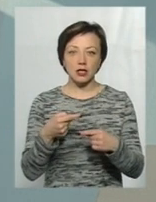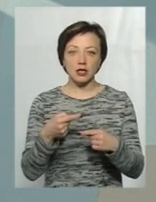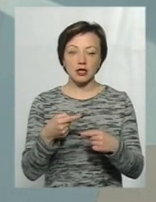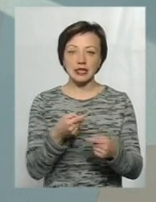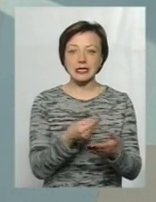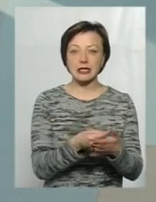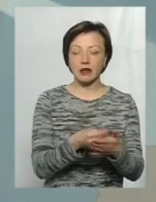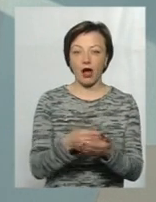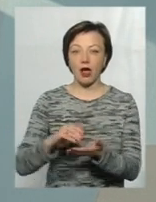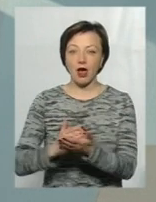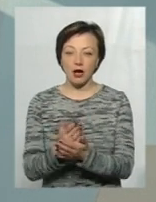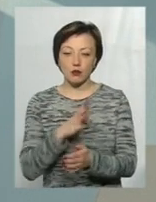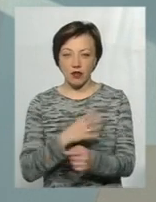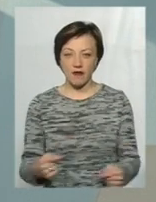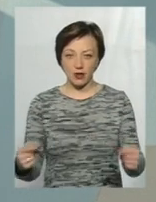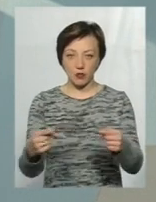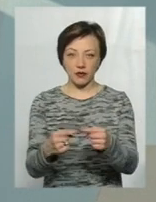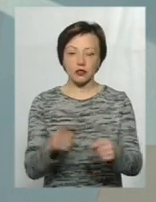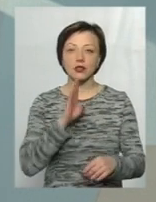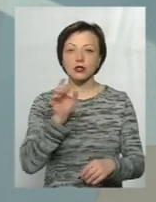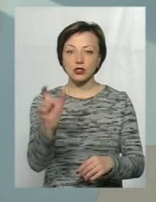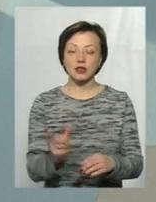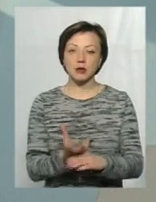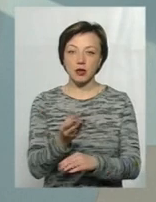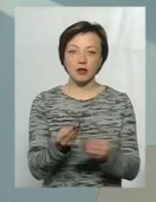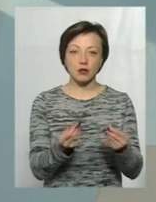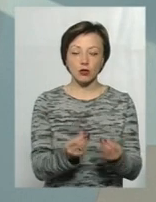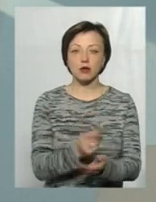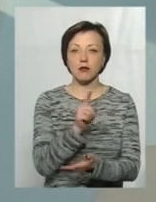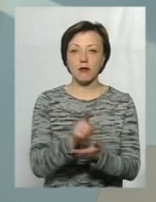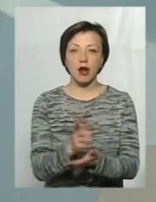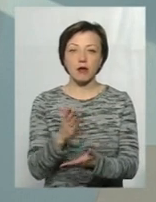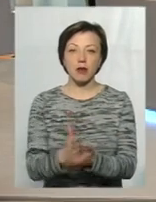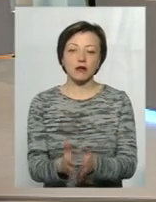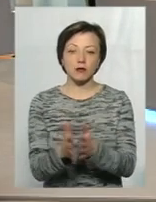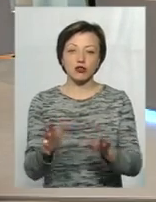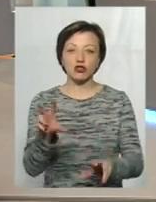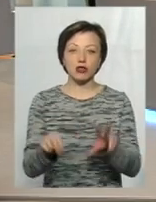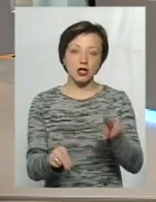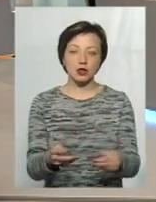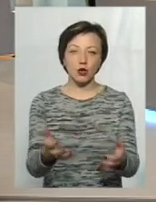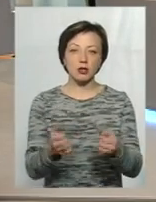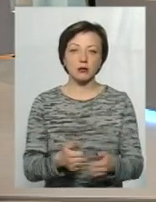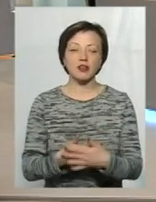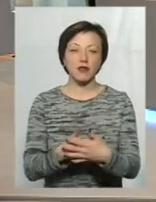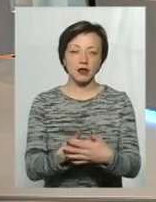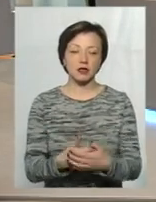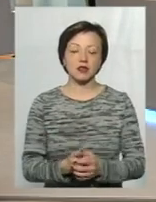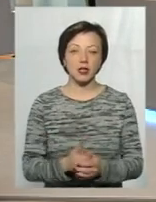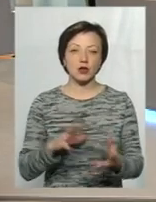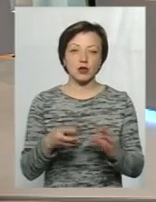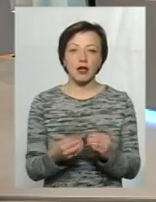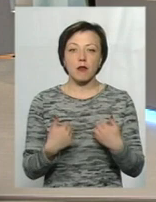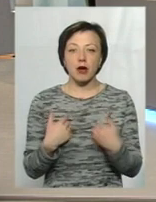і якість були відповідні. Жінка, заплативши кошти, має мати більший отримати. Шанс отримати вагітність. Результат. Так. Для